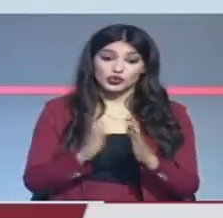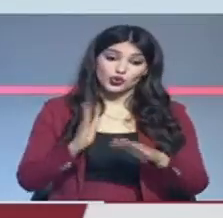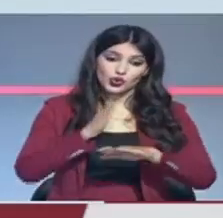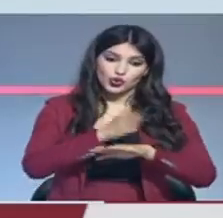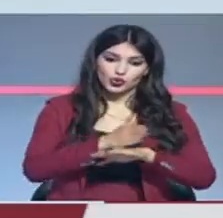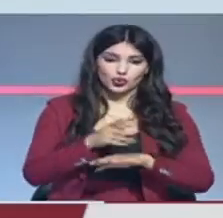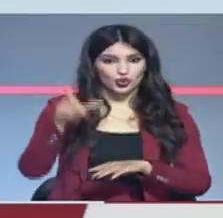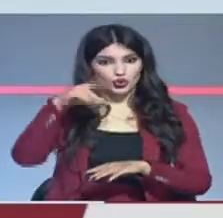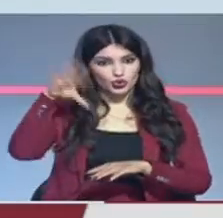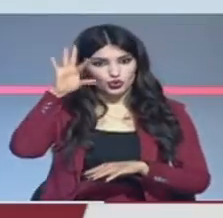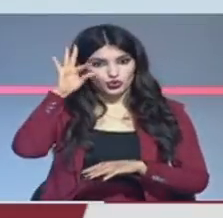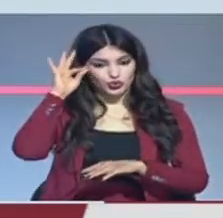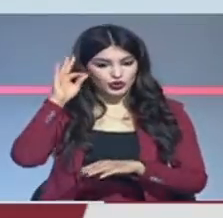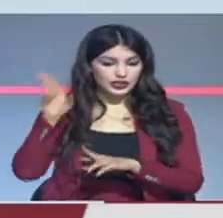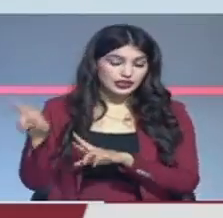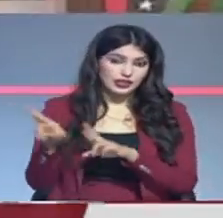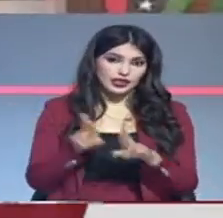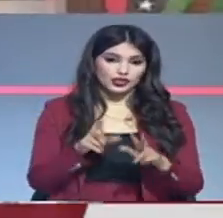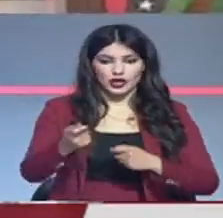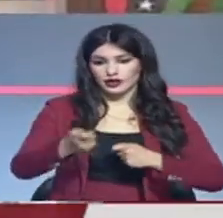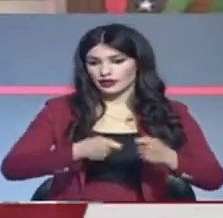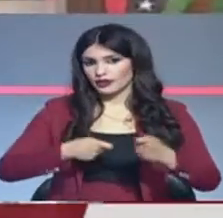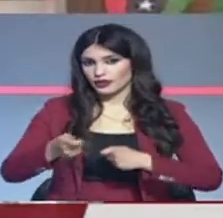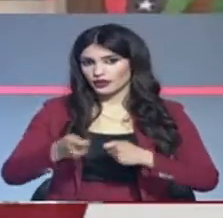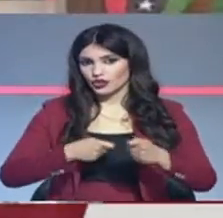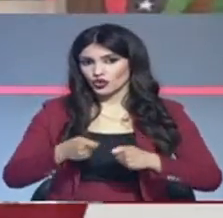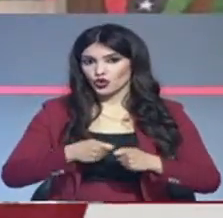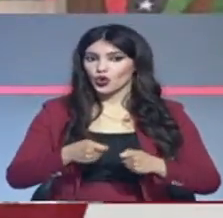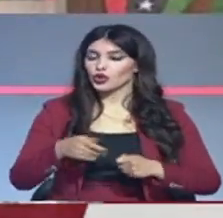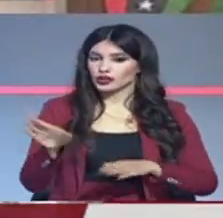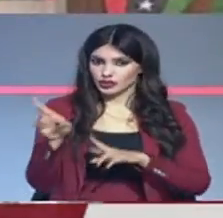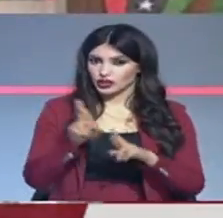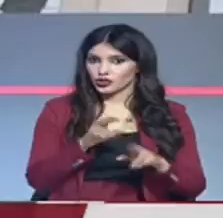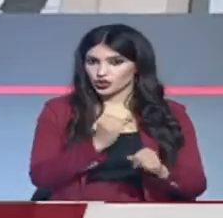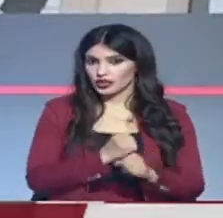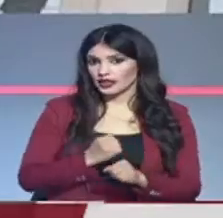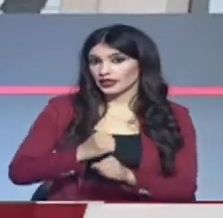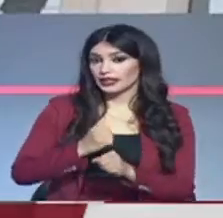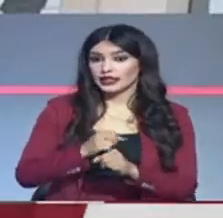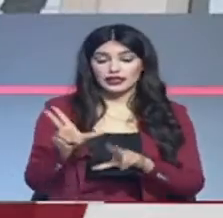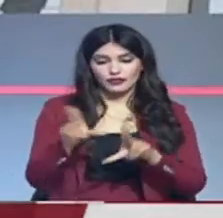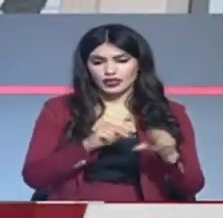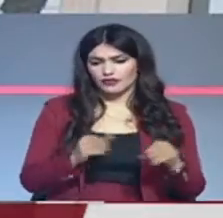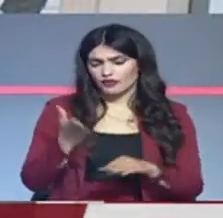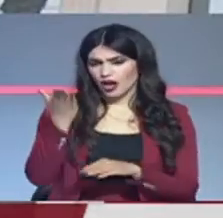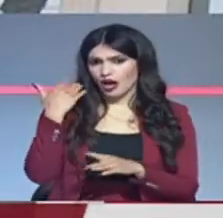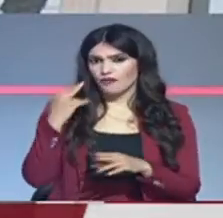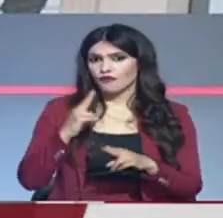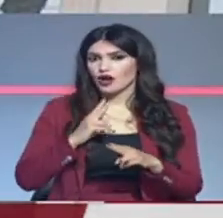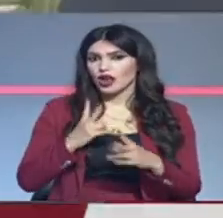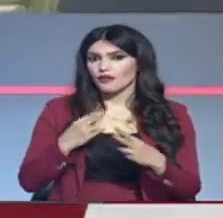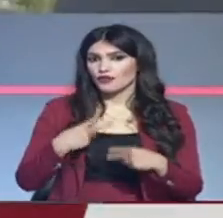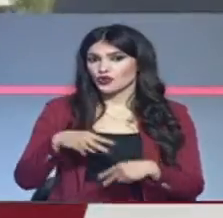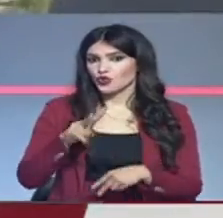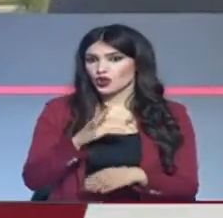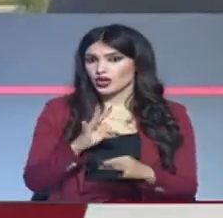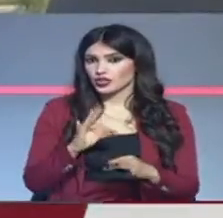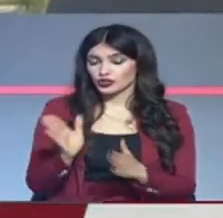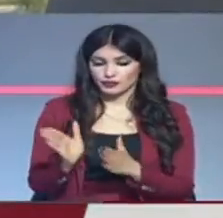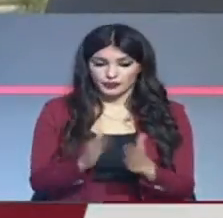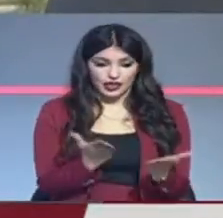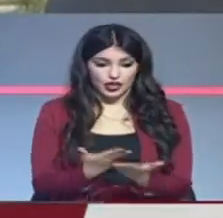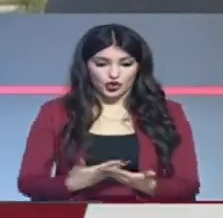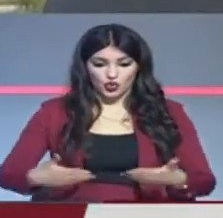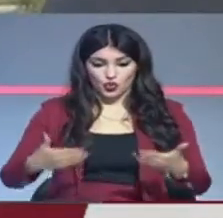لاعاده اعمار ليبيا وتفتك مكانتها في السوق الليبيه كما كانت عليه قبل عشر والفين الوضع بين